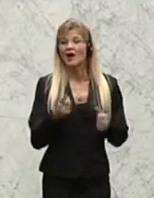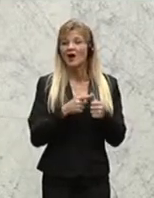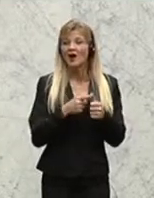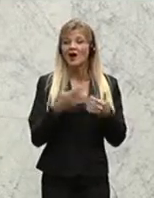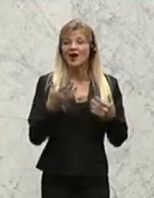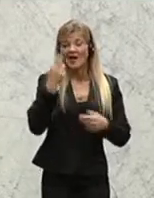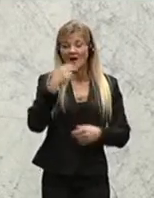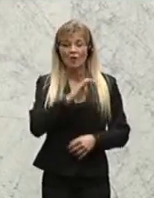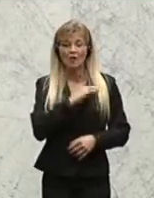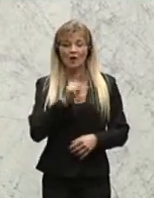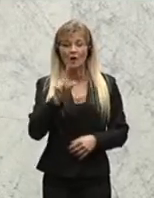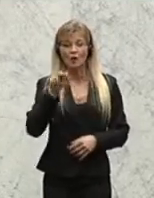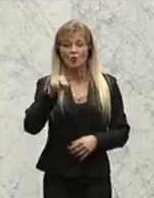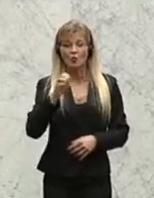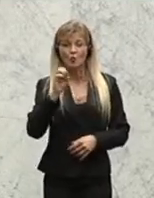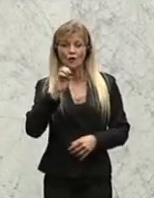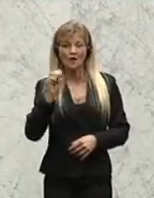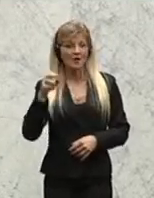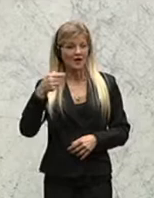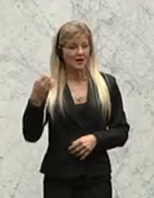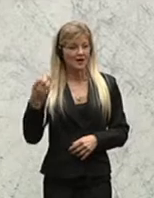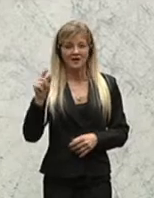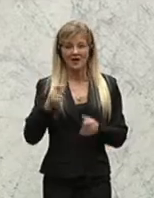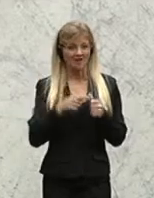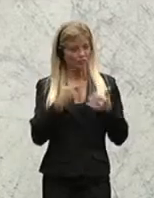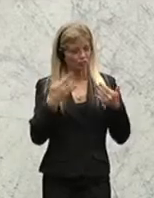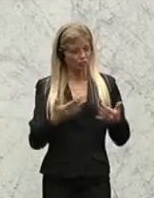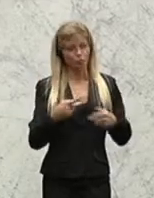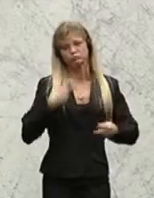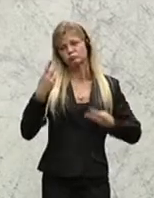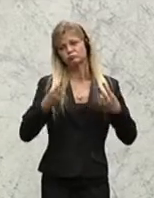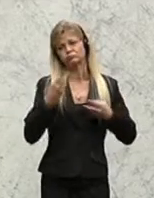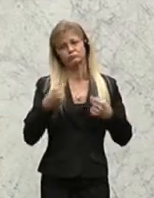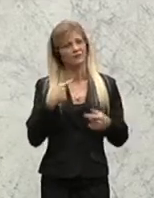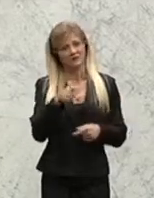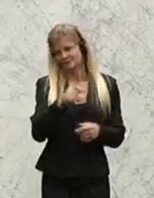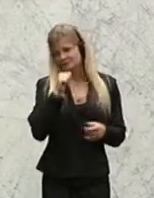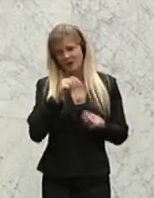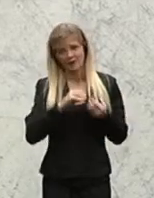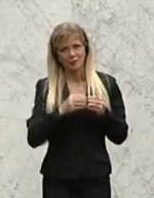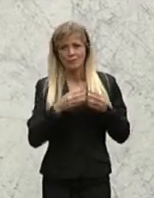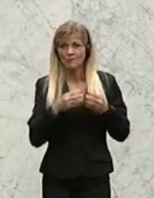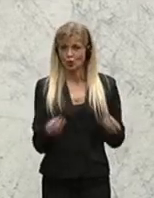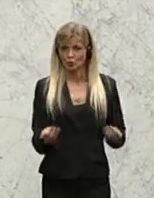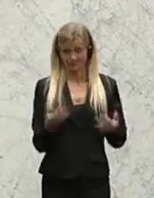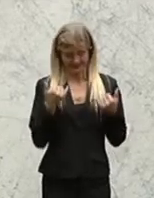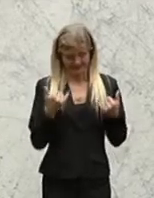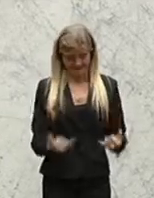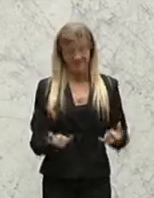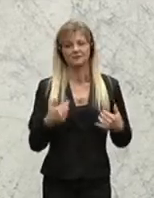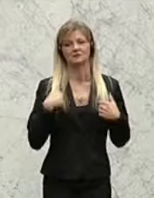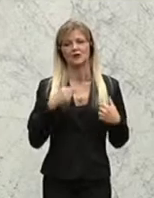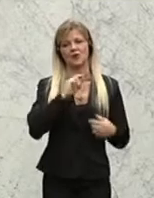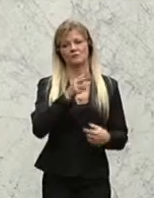noch Worthülsen irgendwelche Probleme. Daher komme ich nun zu den Antworten auf Ihre Fragen.